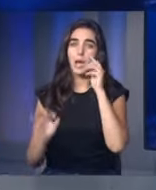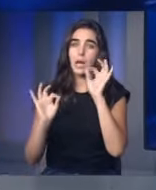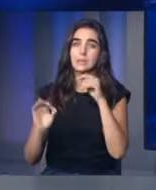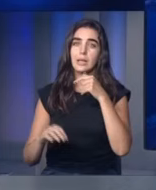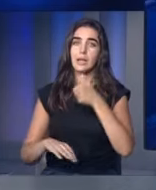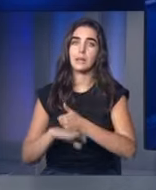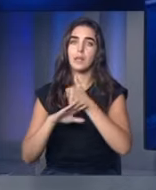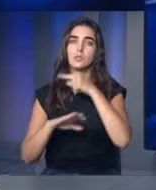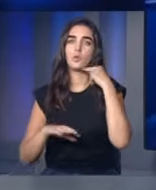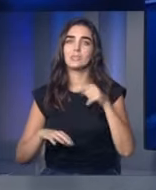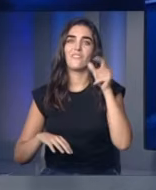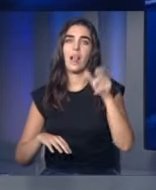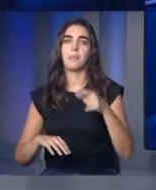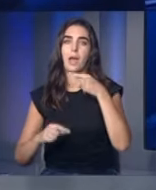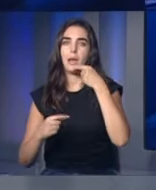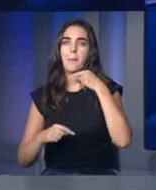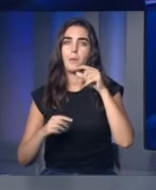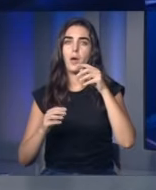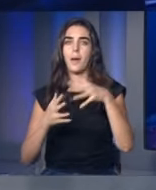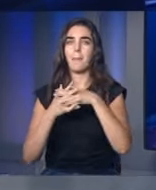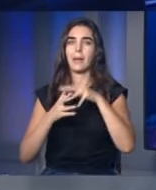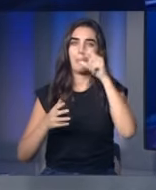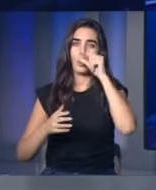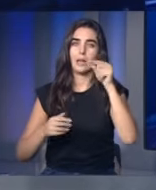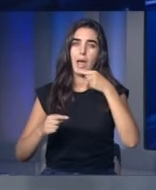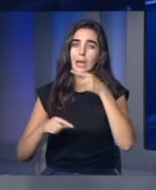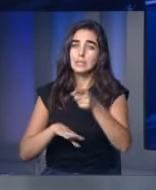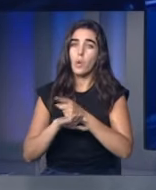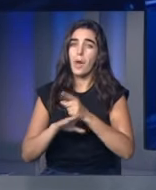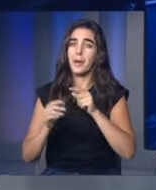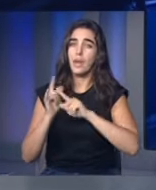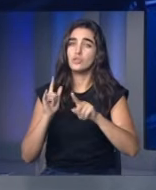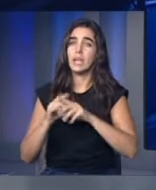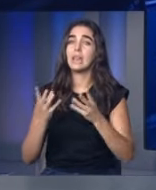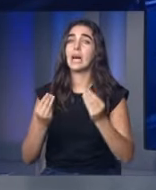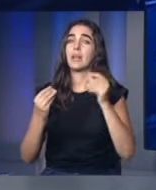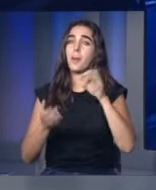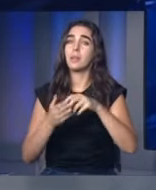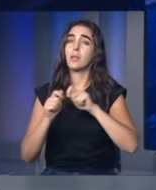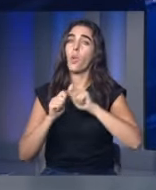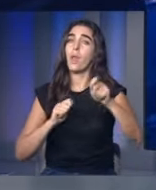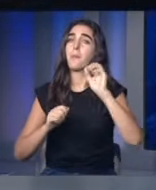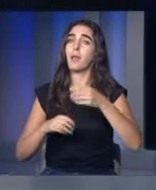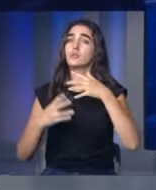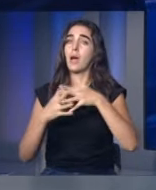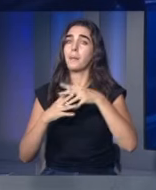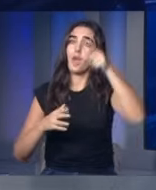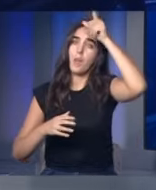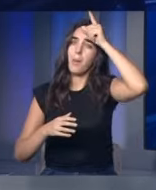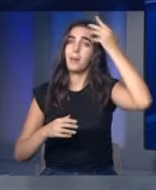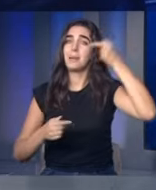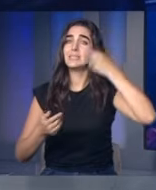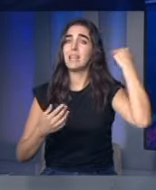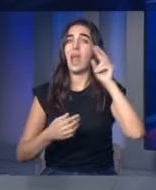حذر الرئيس الروسي فلاديمير بوتين الولايات المتحدة الأمريكية من أنه في حال نشرها صواريخ طويلة المدى في ألمانيا